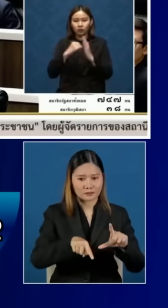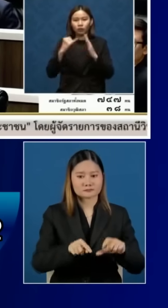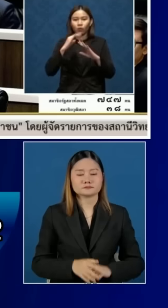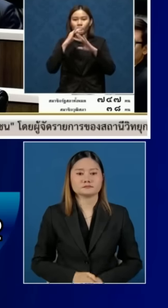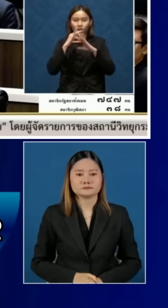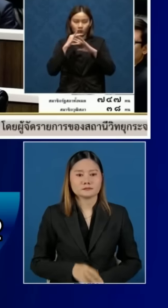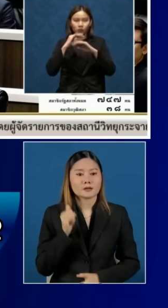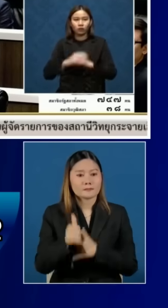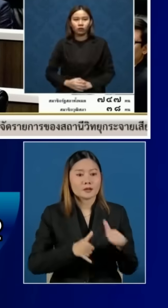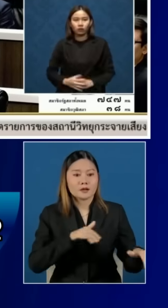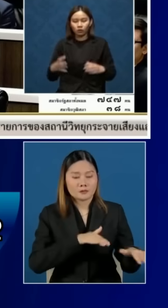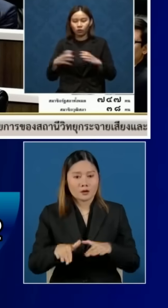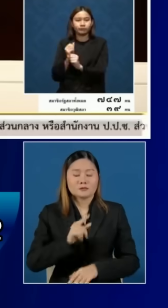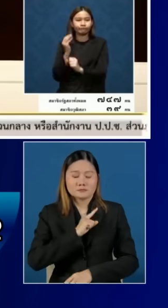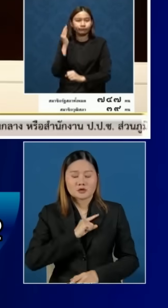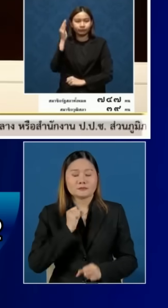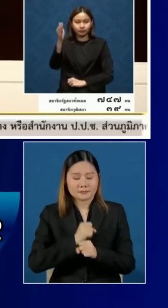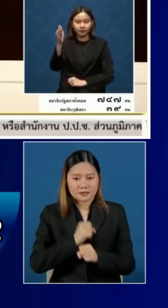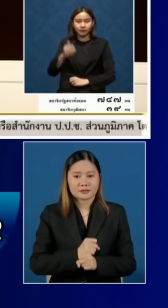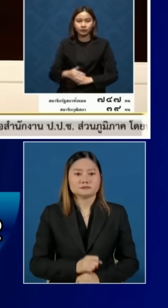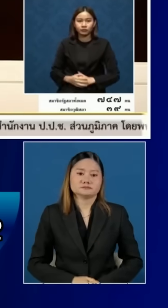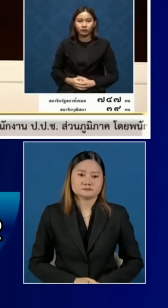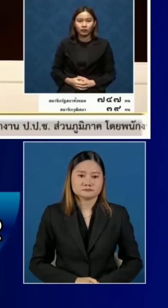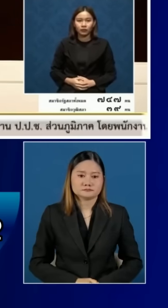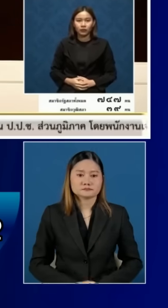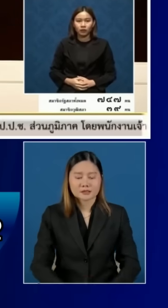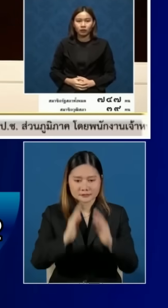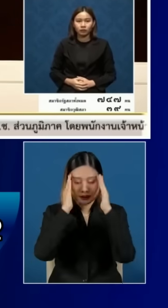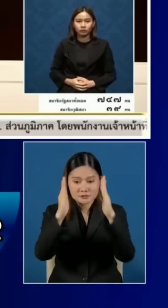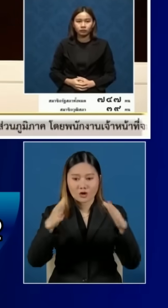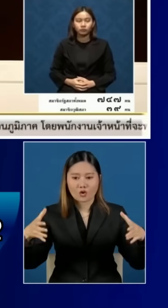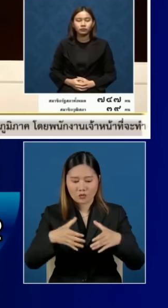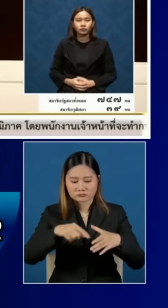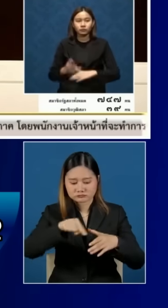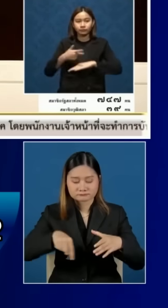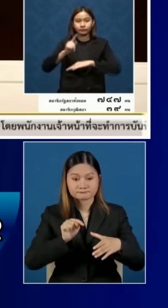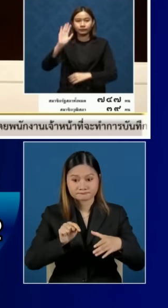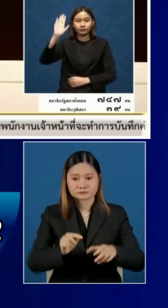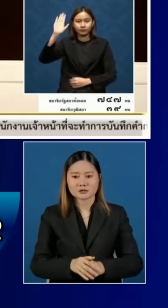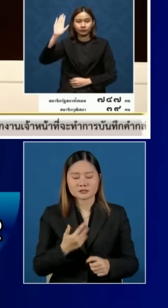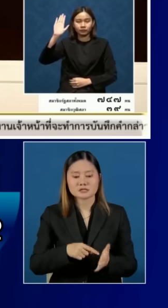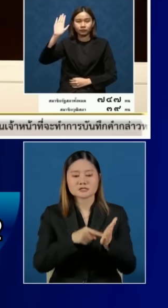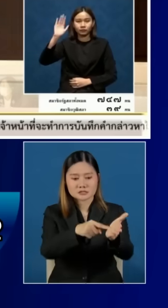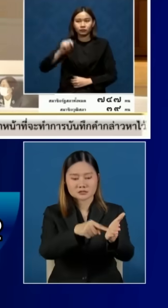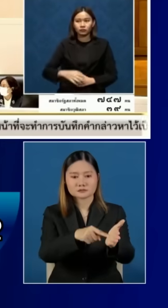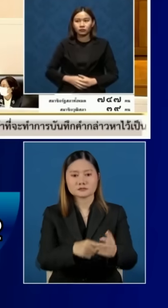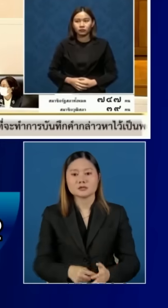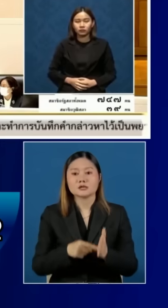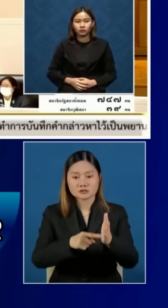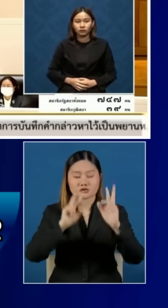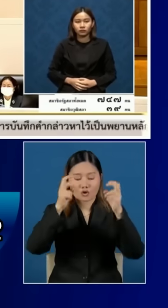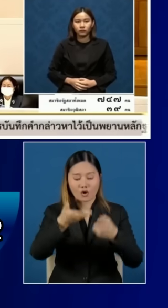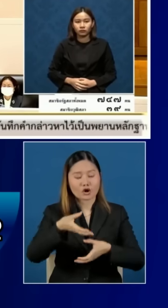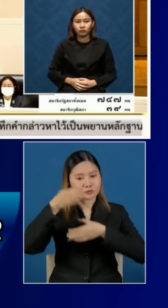ลเราก็มาพร้อมทำหน้าที่นะครับและความตั้งใจของพวกเราเนี่ยในการที่จะยื่นยัตตินะครับเพื่อขอทบทวนต